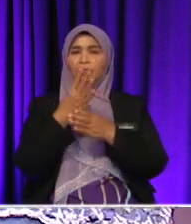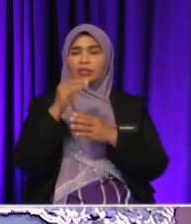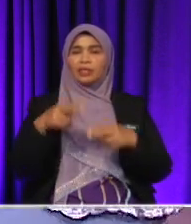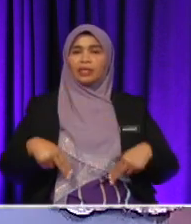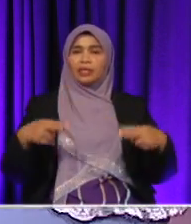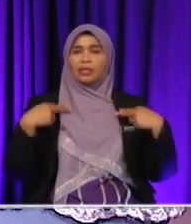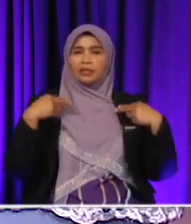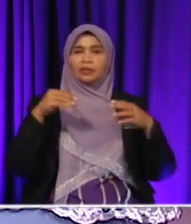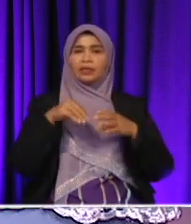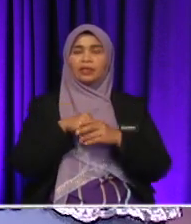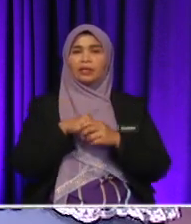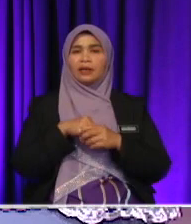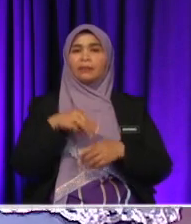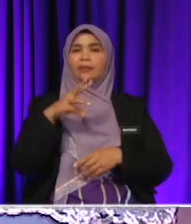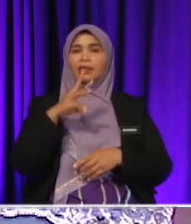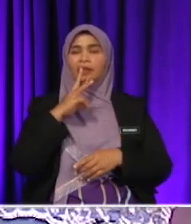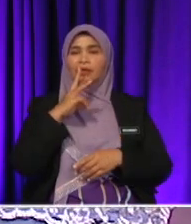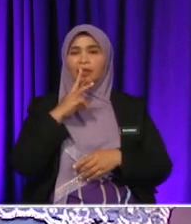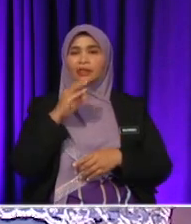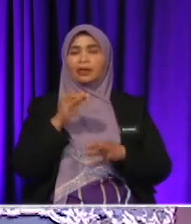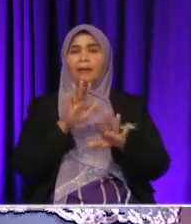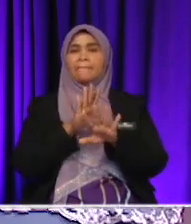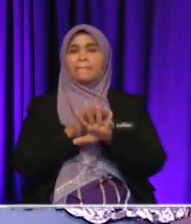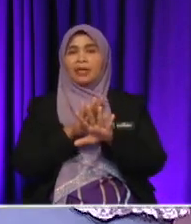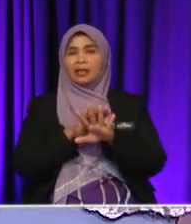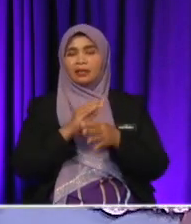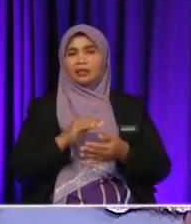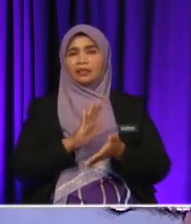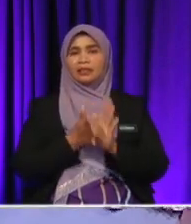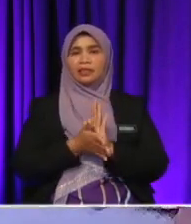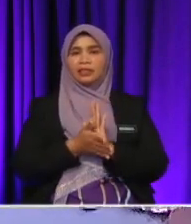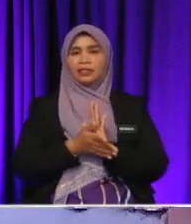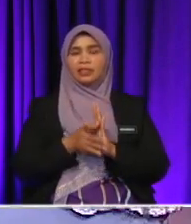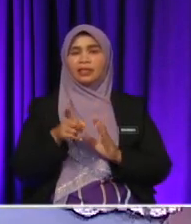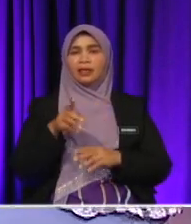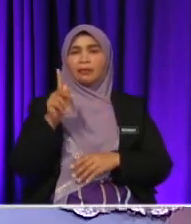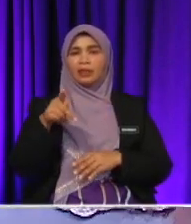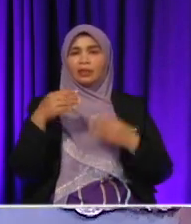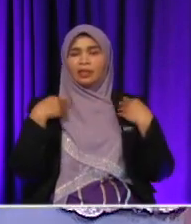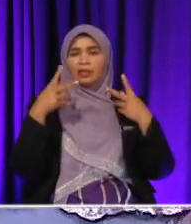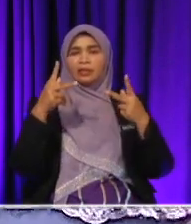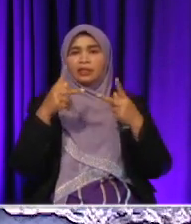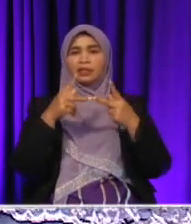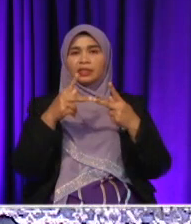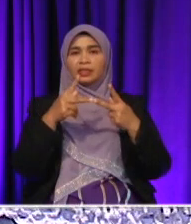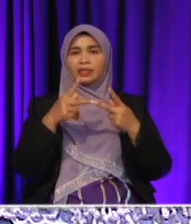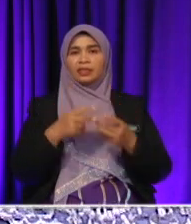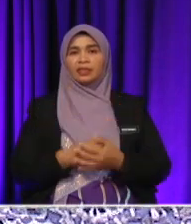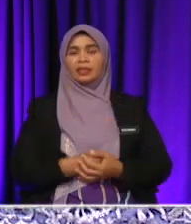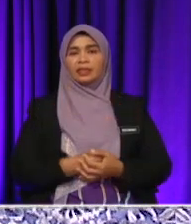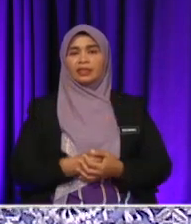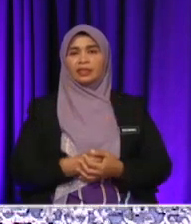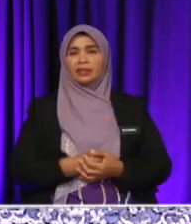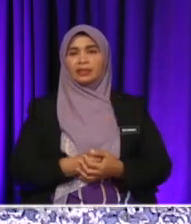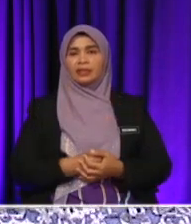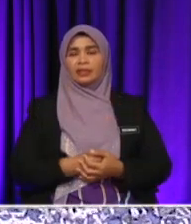dalam tabungan air yang banyak jadi dia pun perlu ada penyesuaian kalau manusia duduk dalam air tak